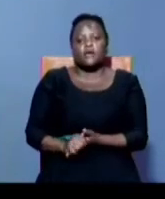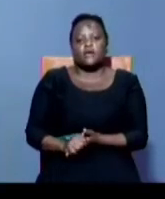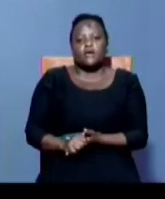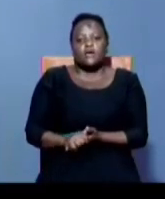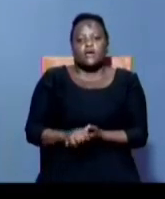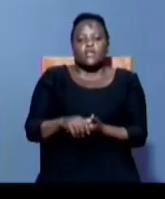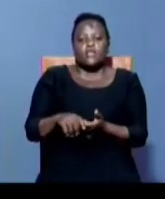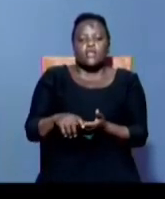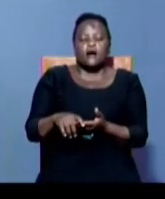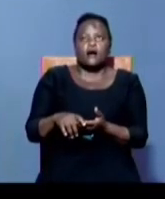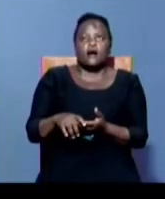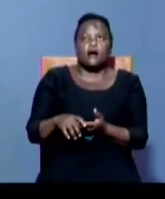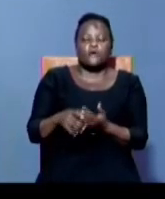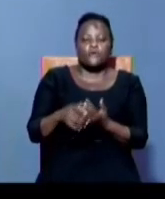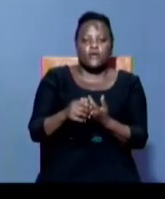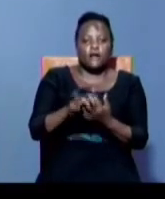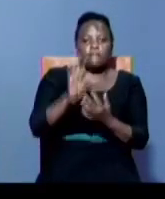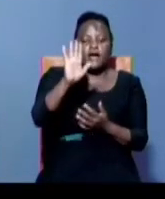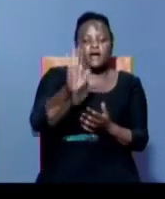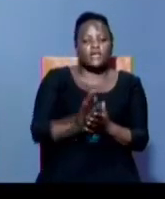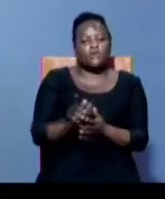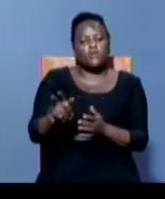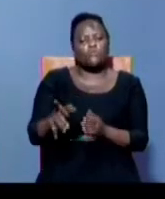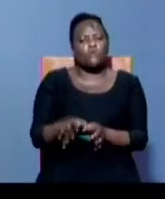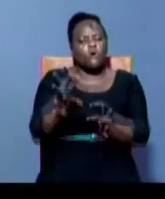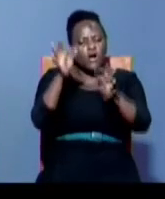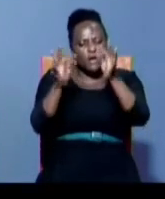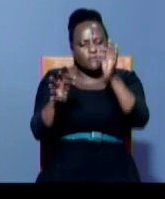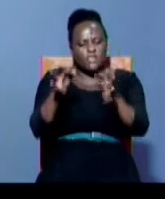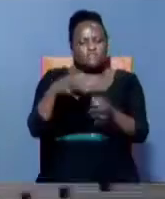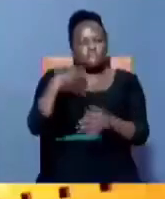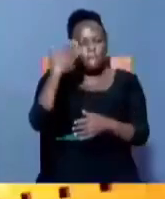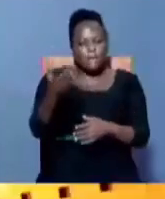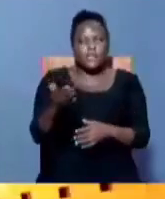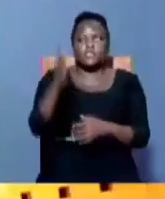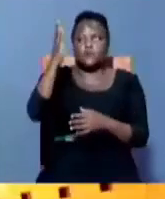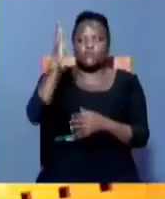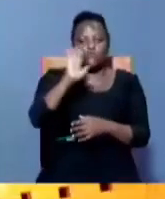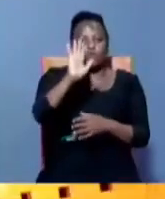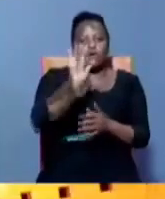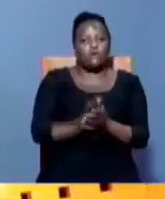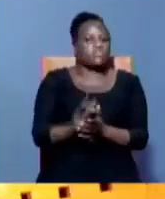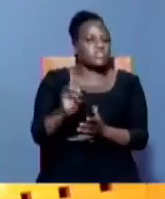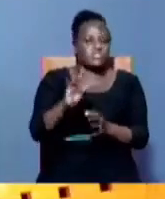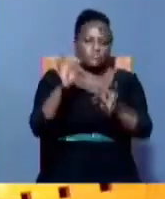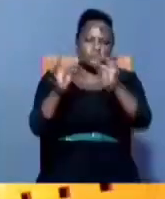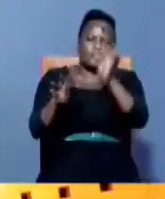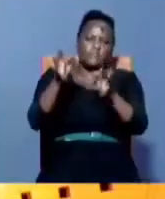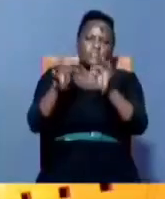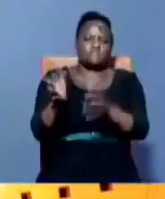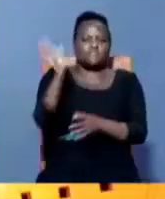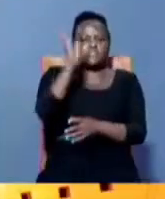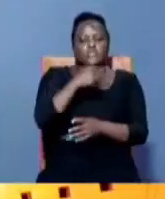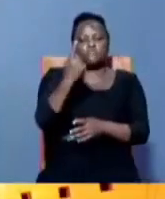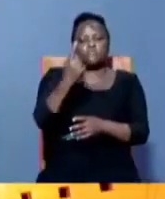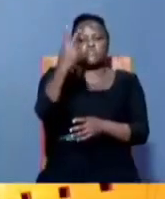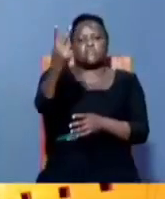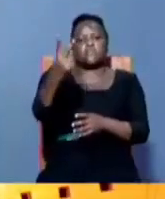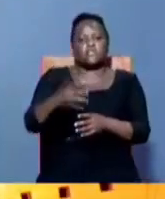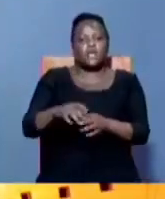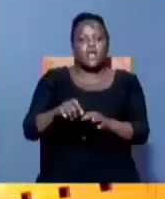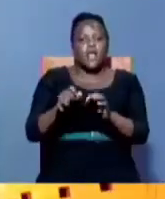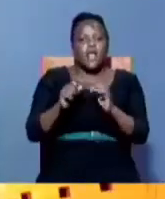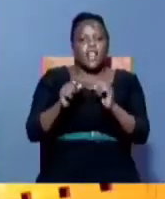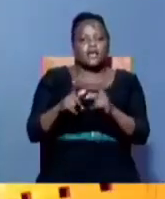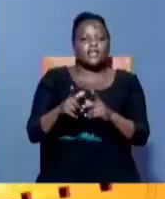kusimama mbele za Bwana wakiwa wakamilifu mbele za Mungu wao, na sio kamilifu wa siku moja mbili, lakini